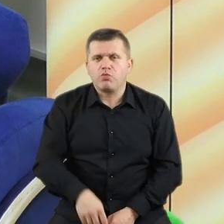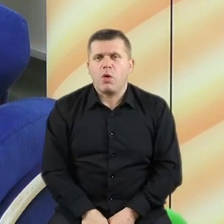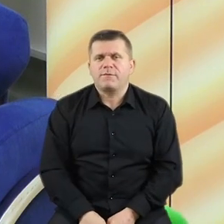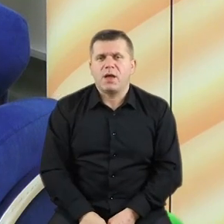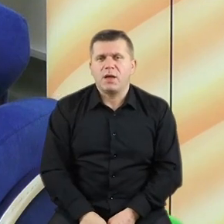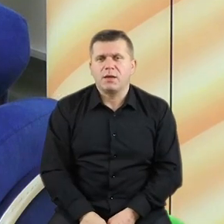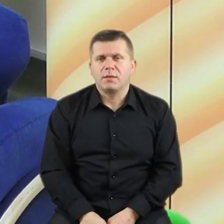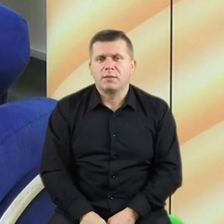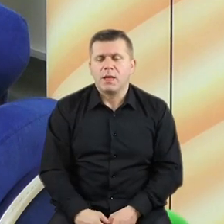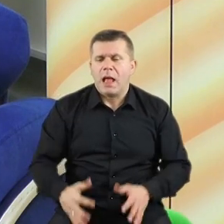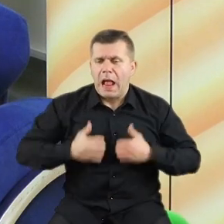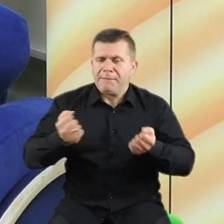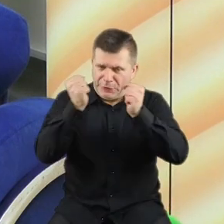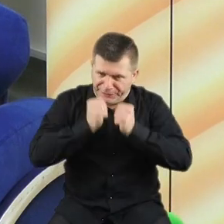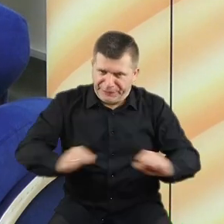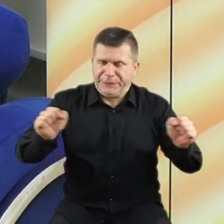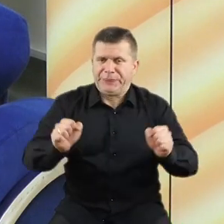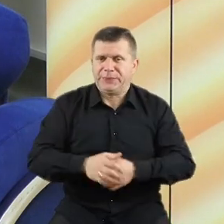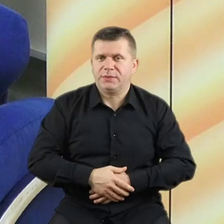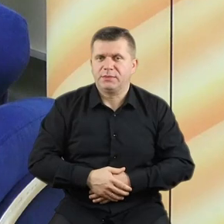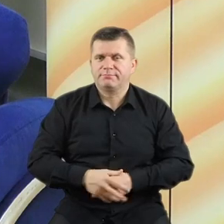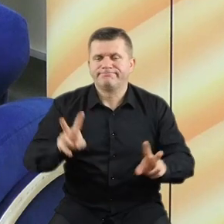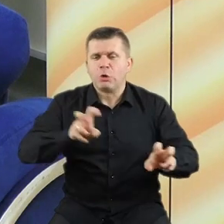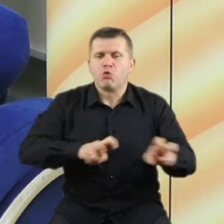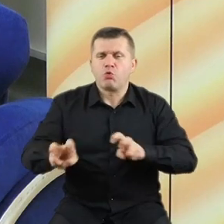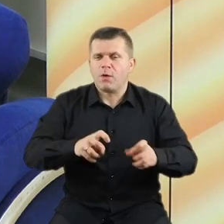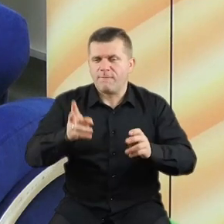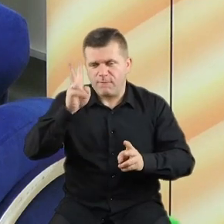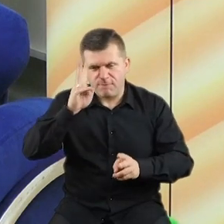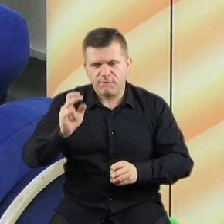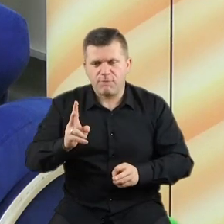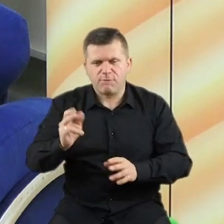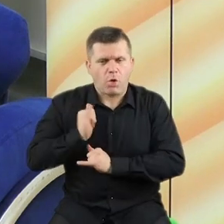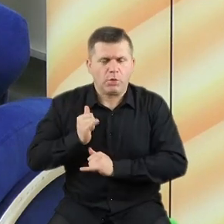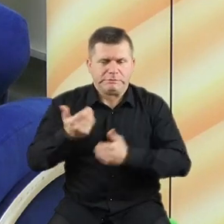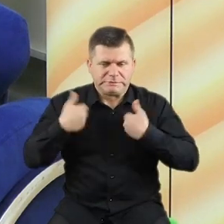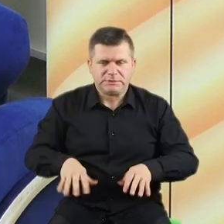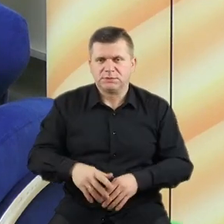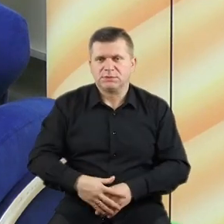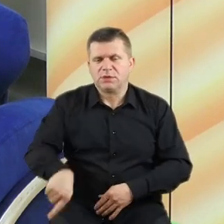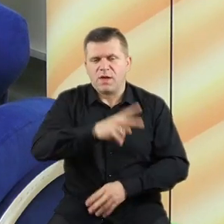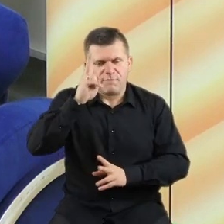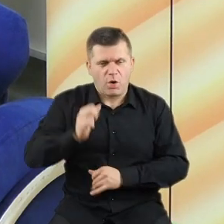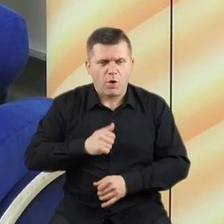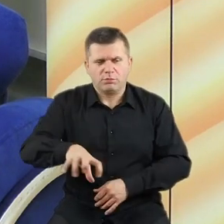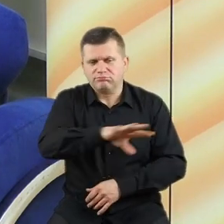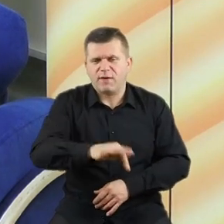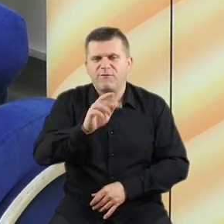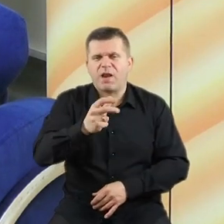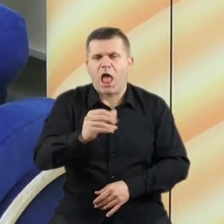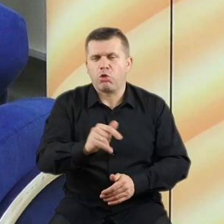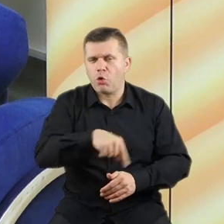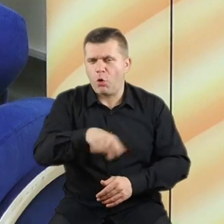Południowej, żeby uniknąć ruchów wojsk, bo tam wojska frankistowskie